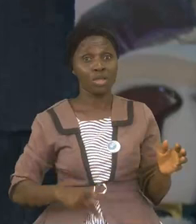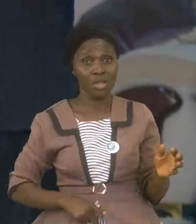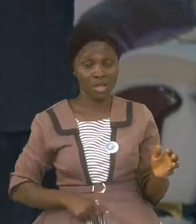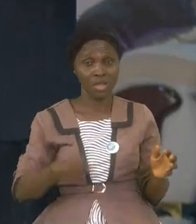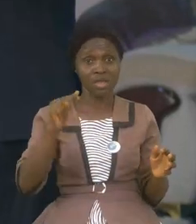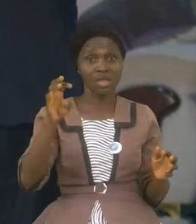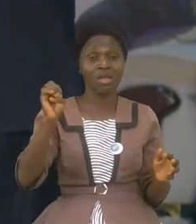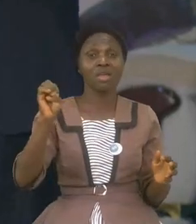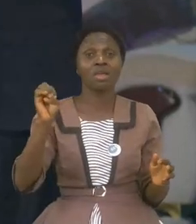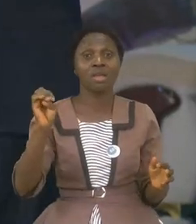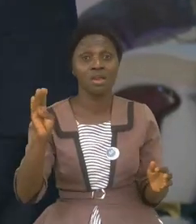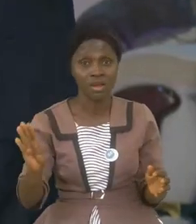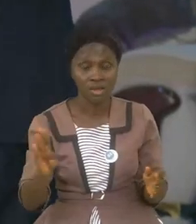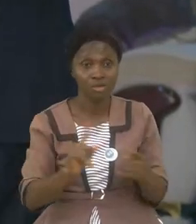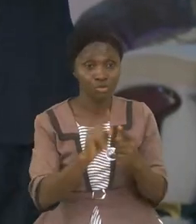Apprends, roi Nebuchadnezzar.